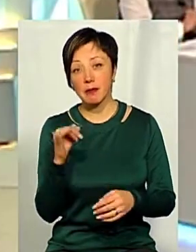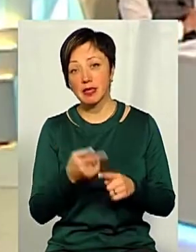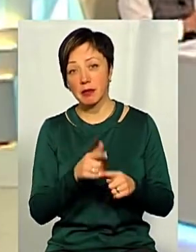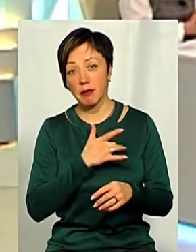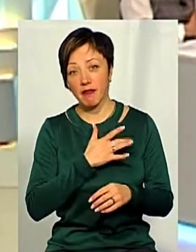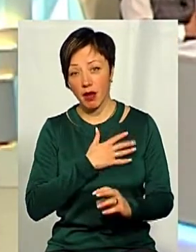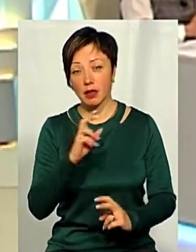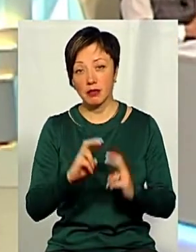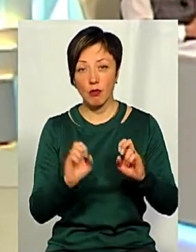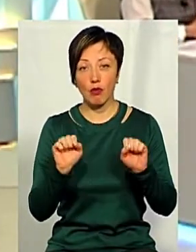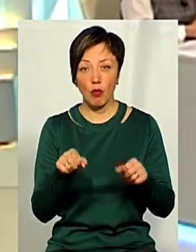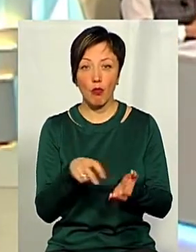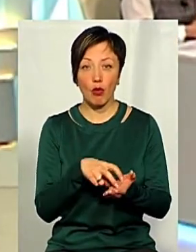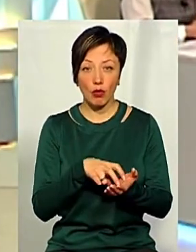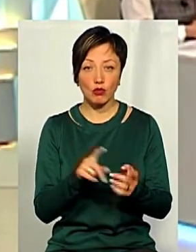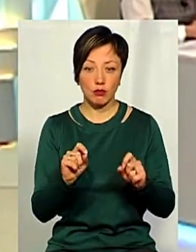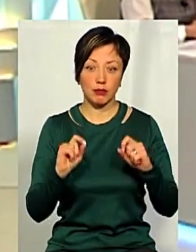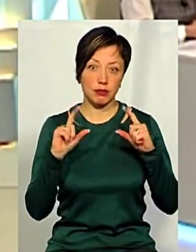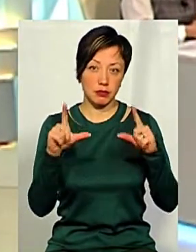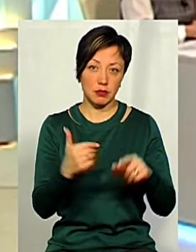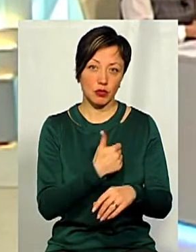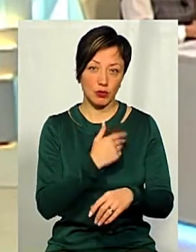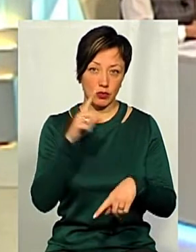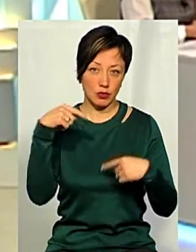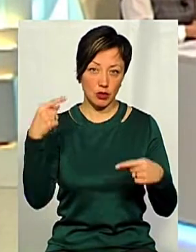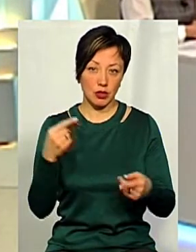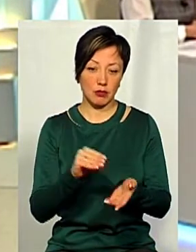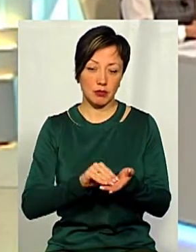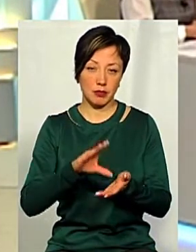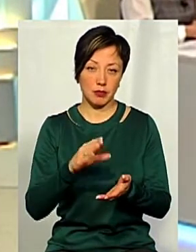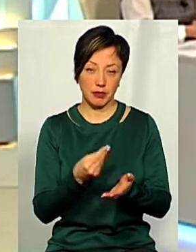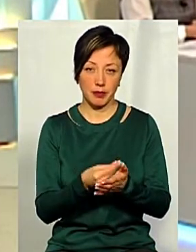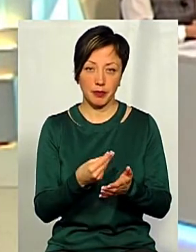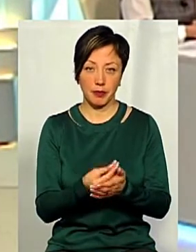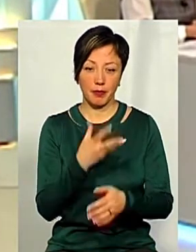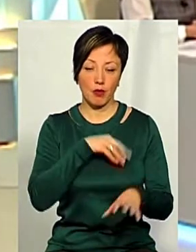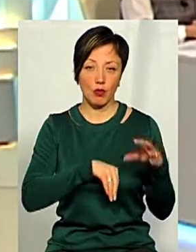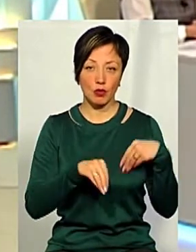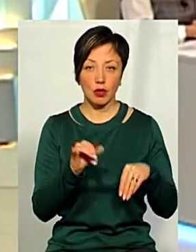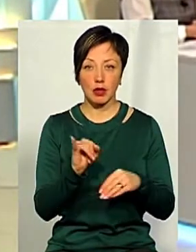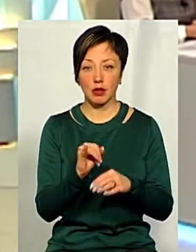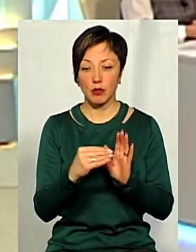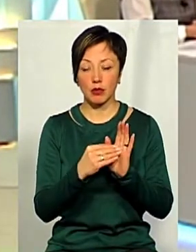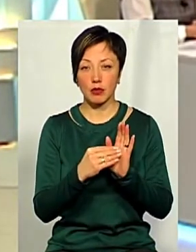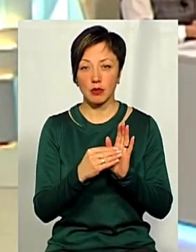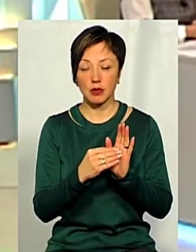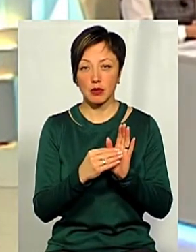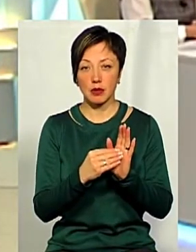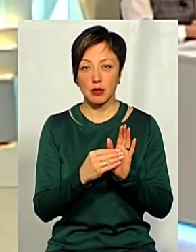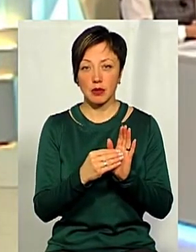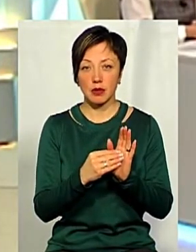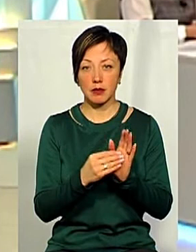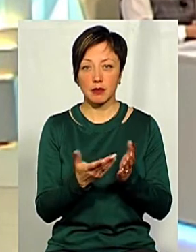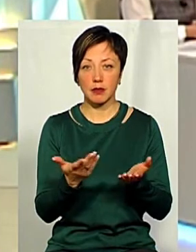приватний завод, ми могли побоюватися в тому, що підприємець захоче в якийсь момент собі отримувати надприбутки і поставити місто, скажімо,